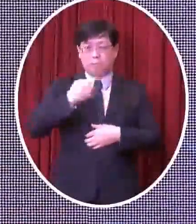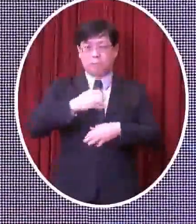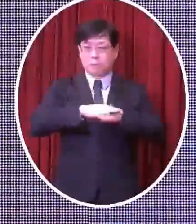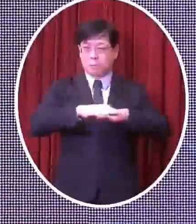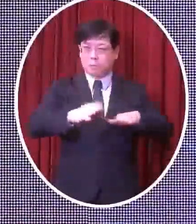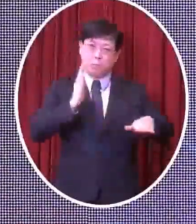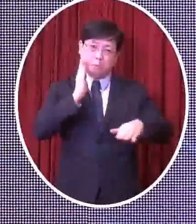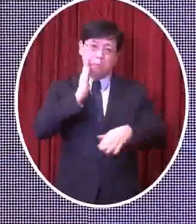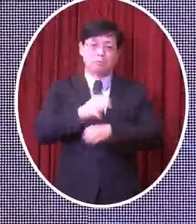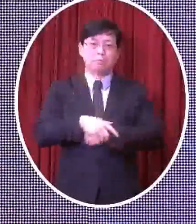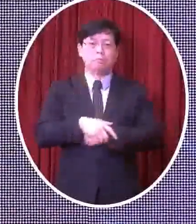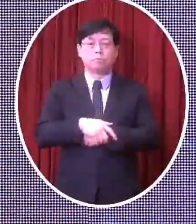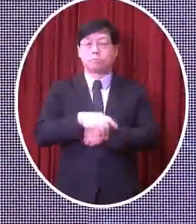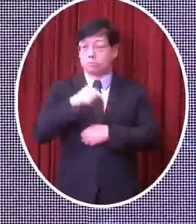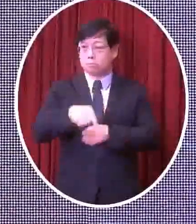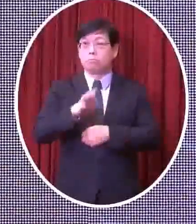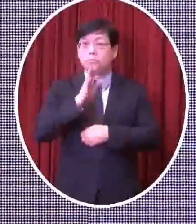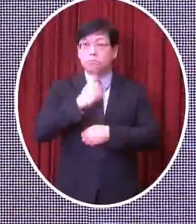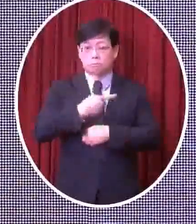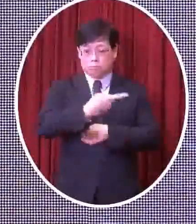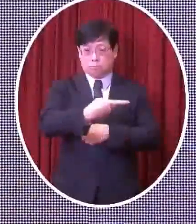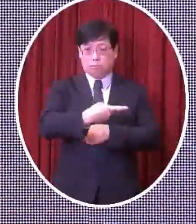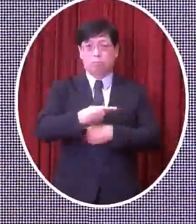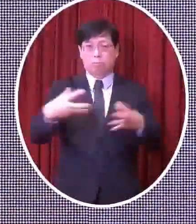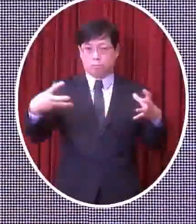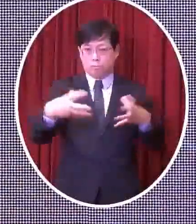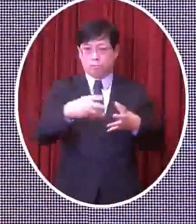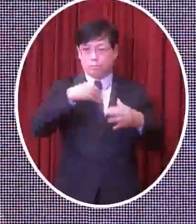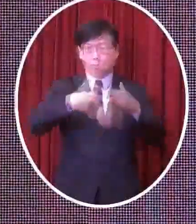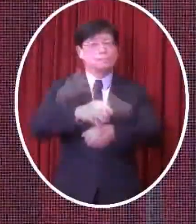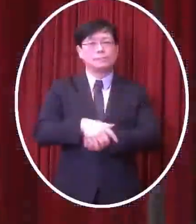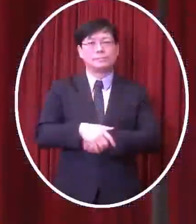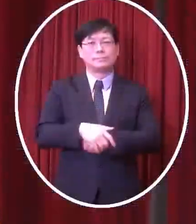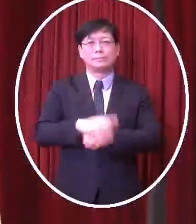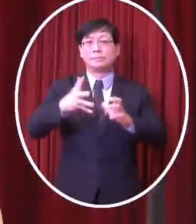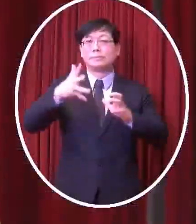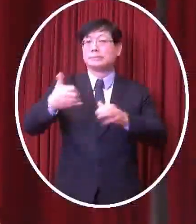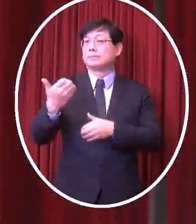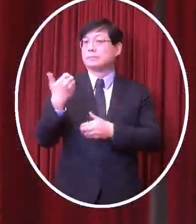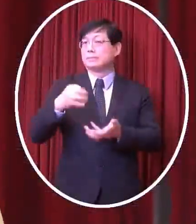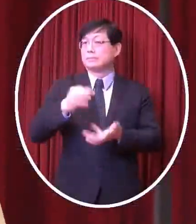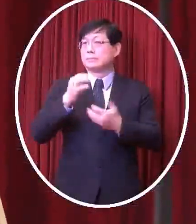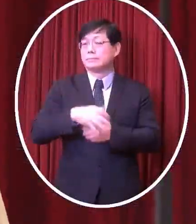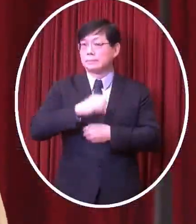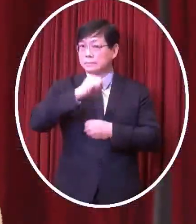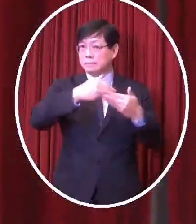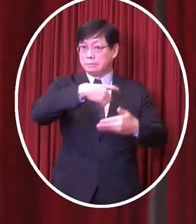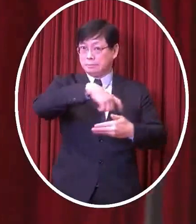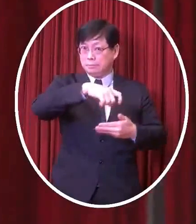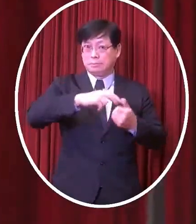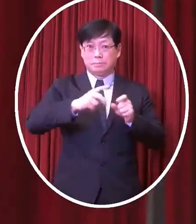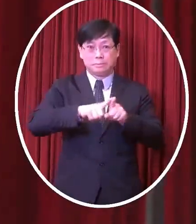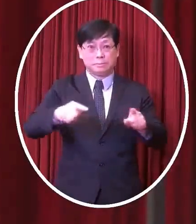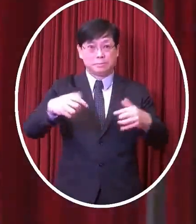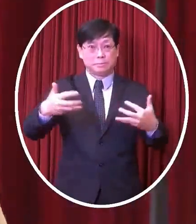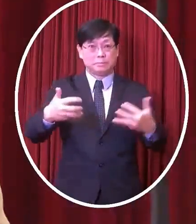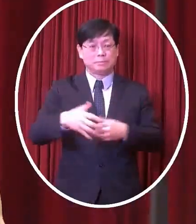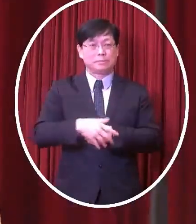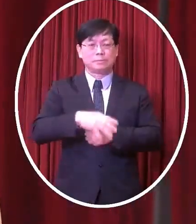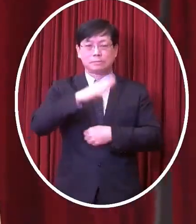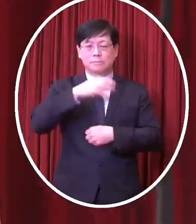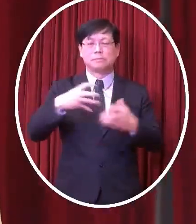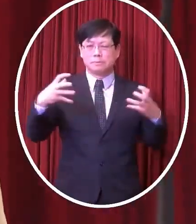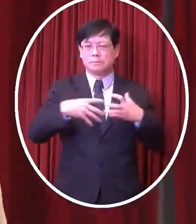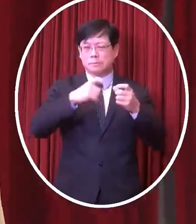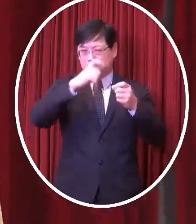定，那么这些都是两岸必须共同面对的责任。 总统刚才有提到台海和平是共同的